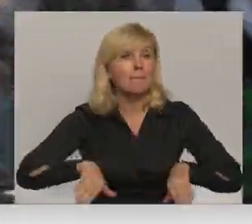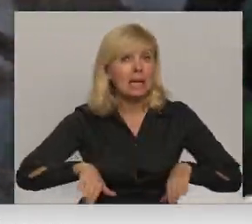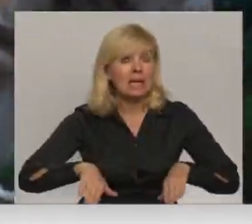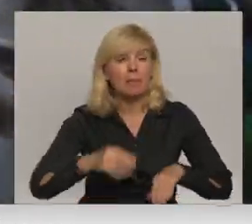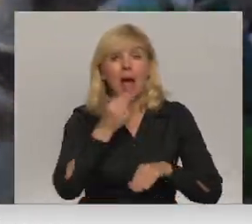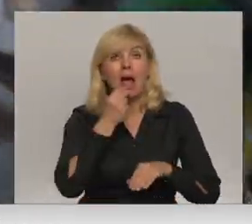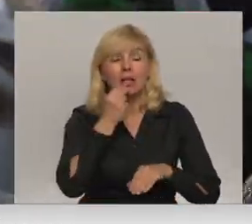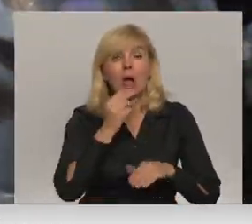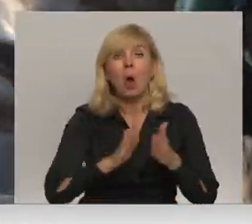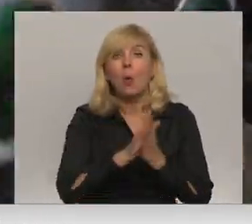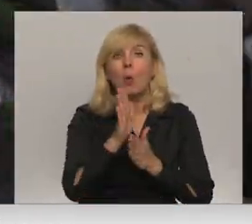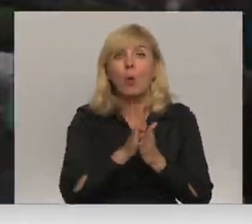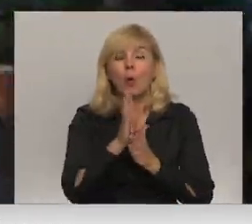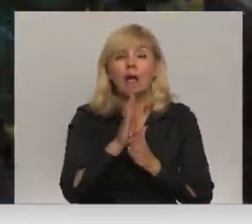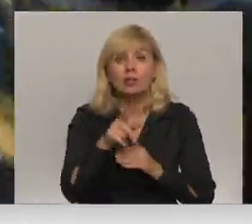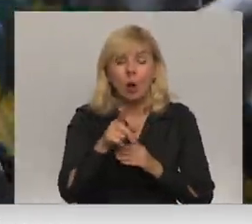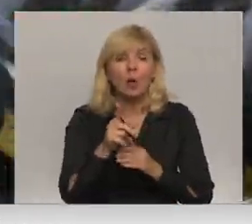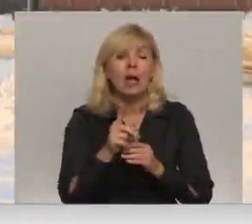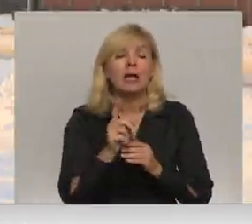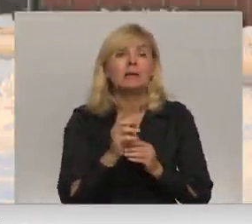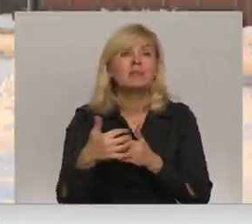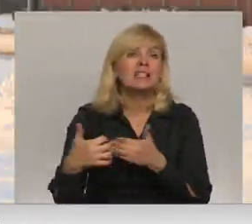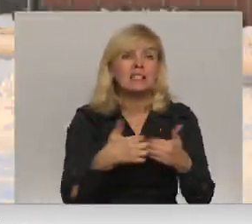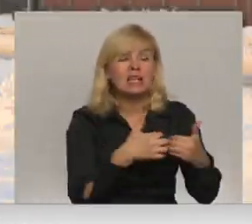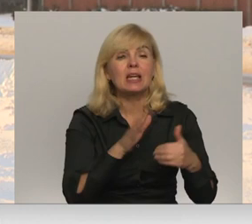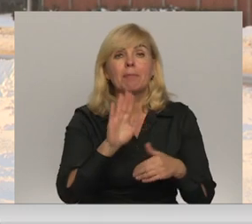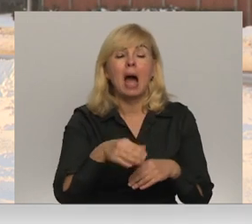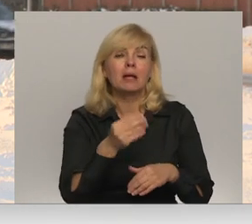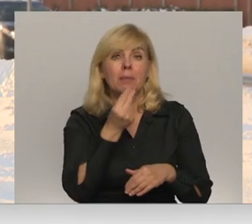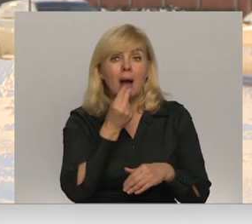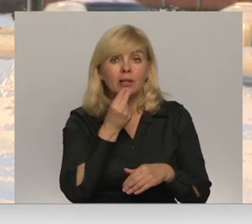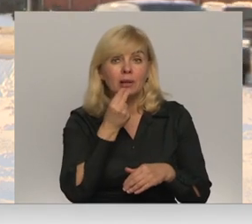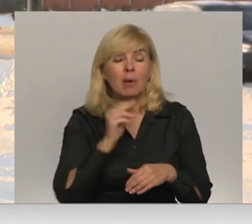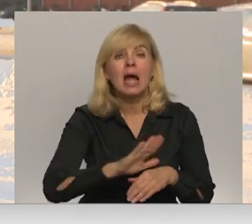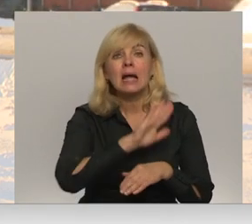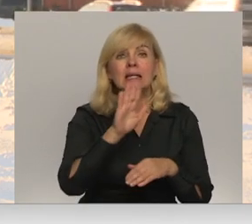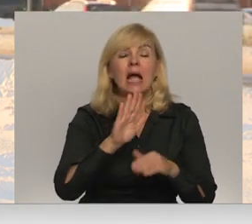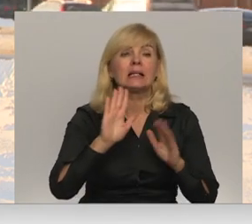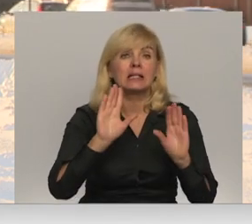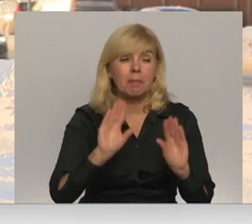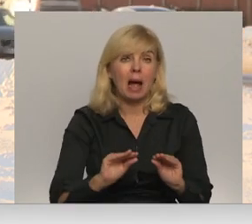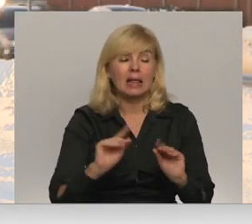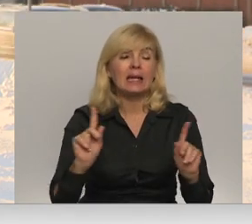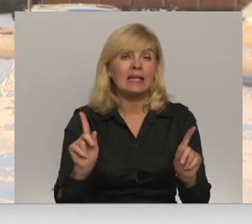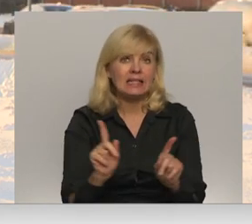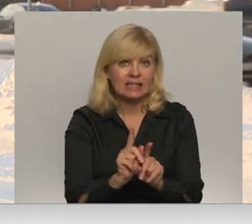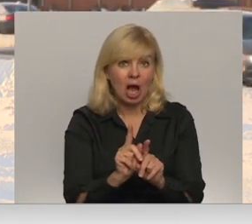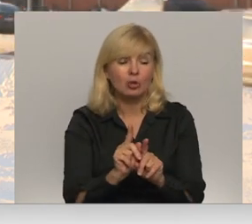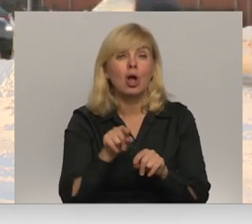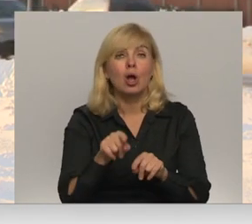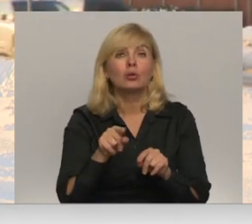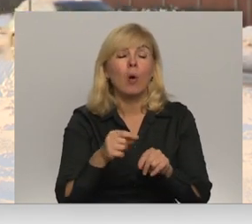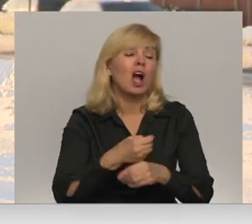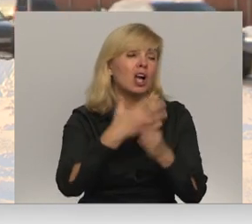ūdens augiem un te notiek sīva cīņa par barību. Dienas paliek tāds īsāks faktiski un pa to